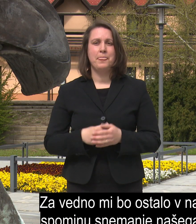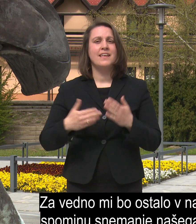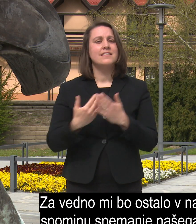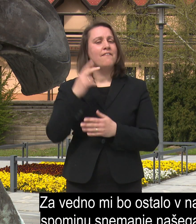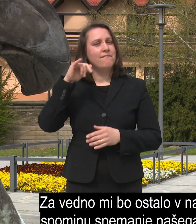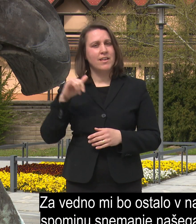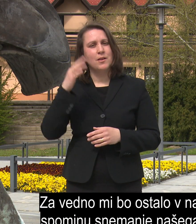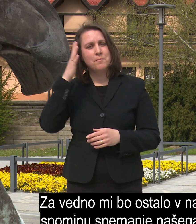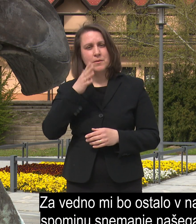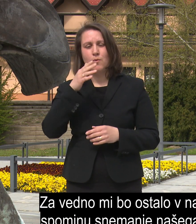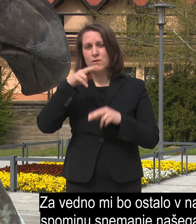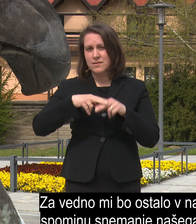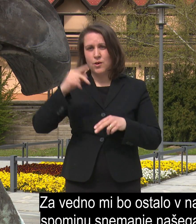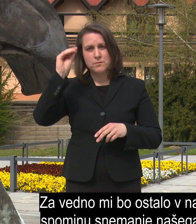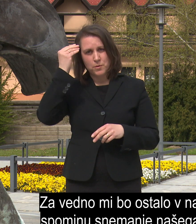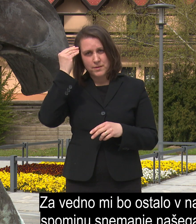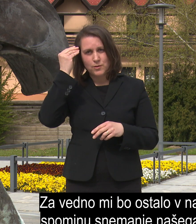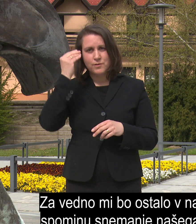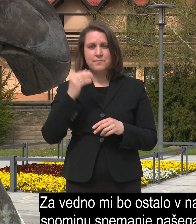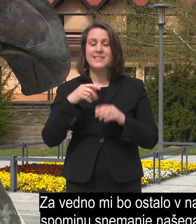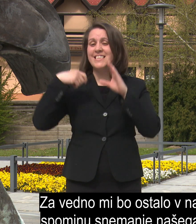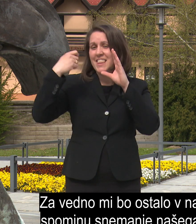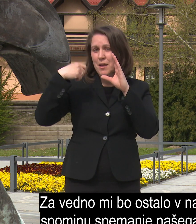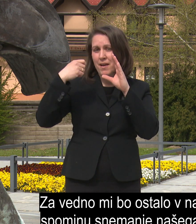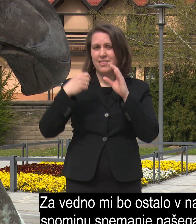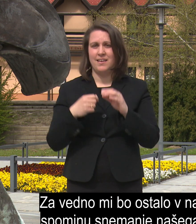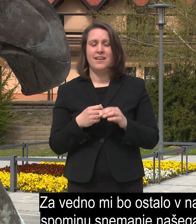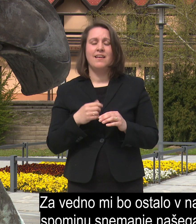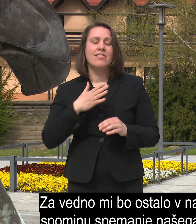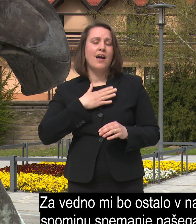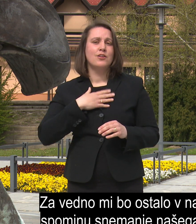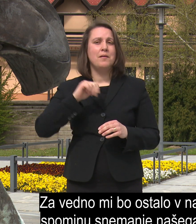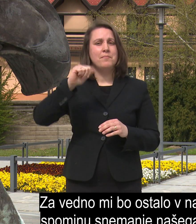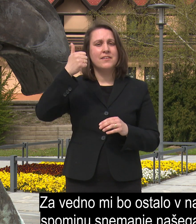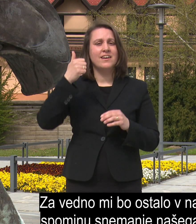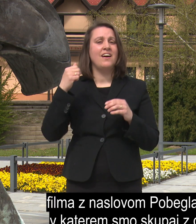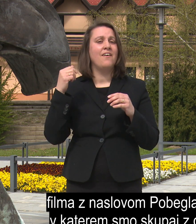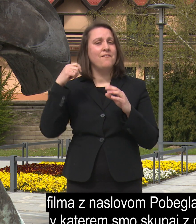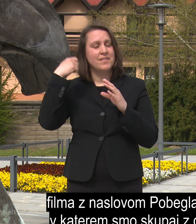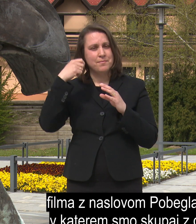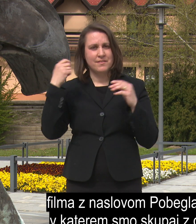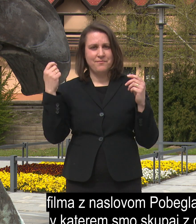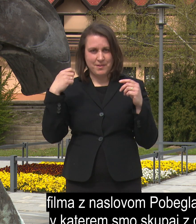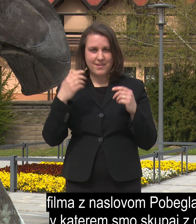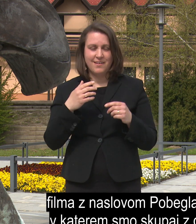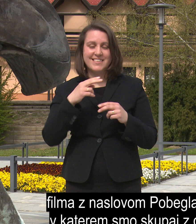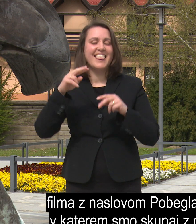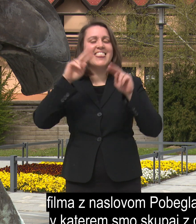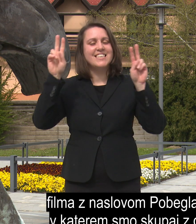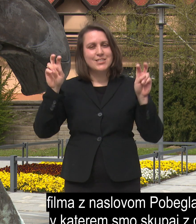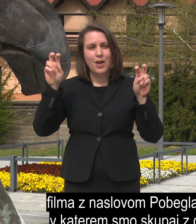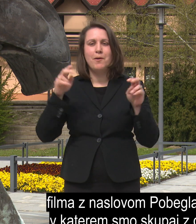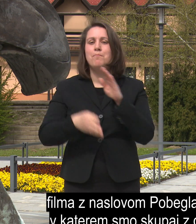Zavedno mi bo ostal v najlepšem spominu snemanje našega prvega filma z naslovom Pobegla